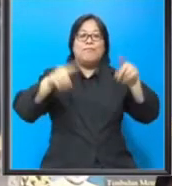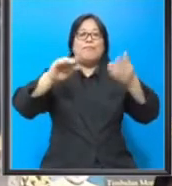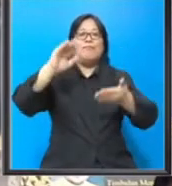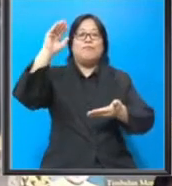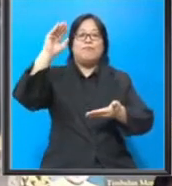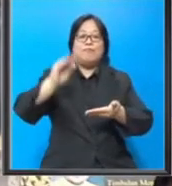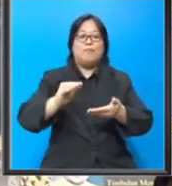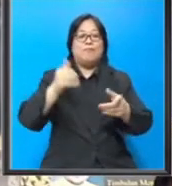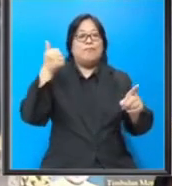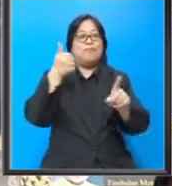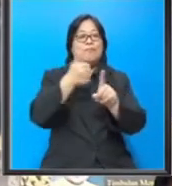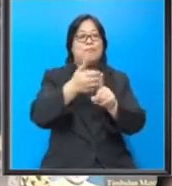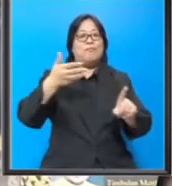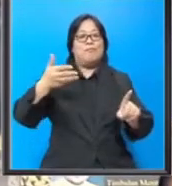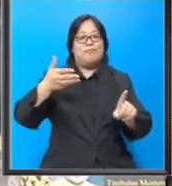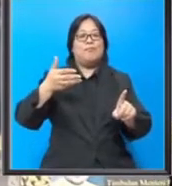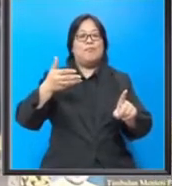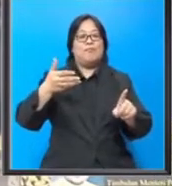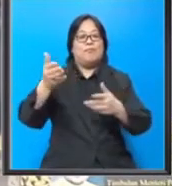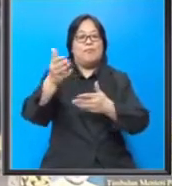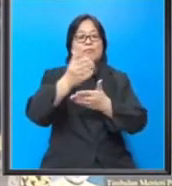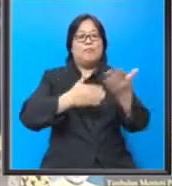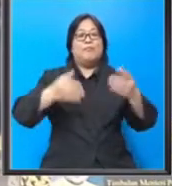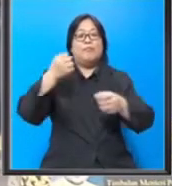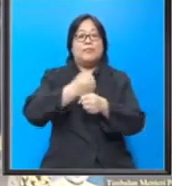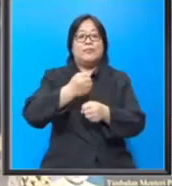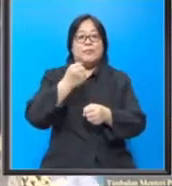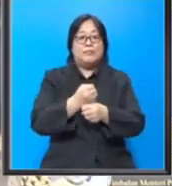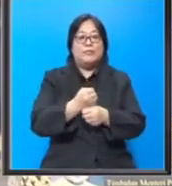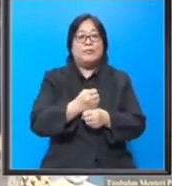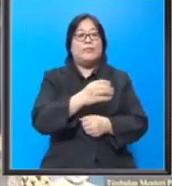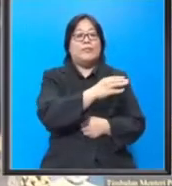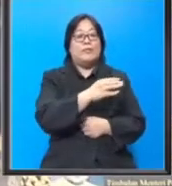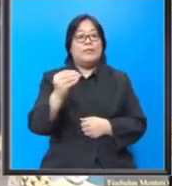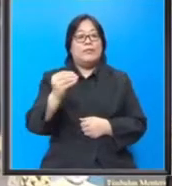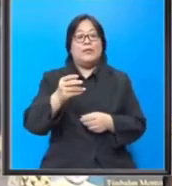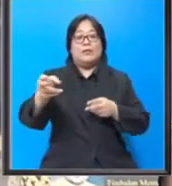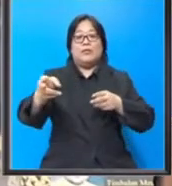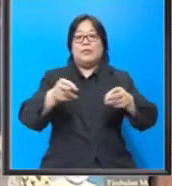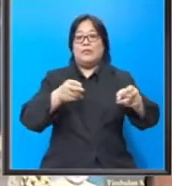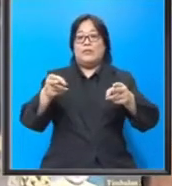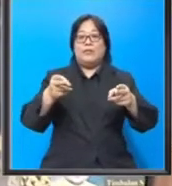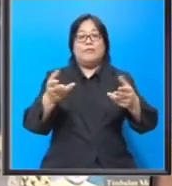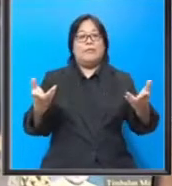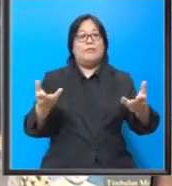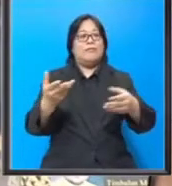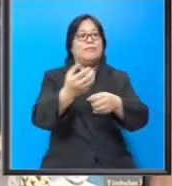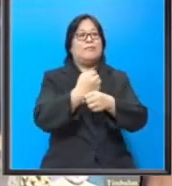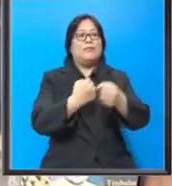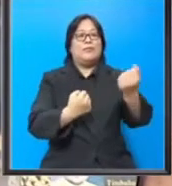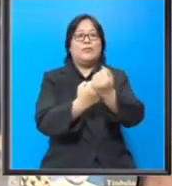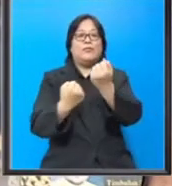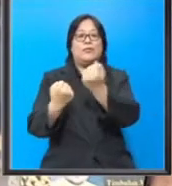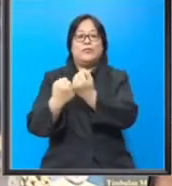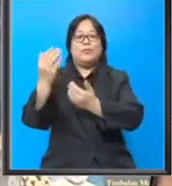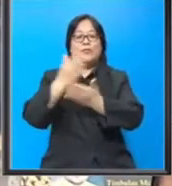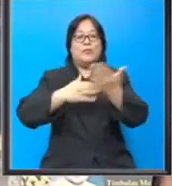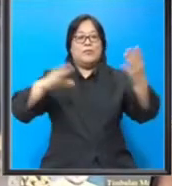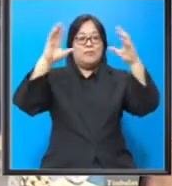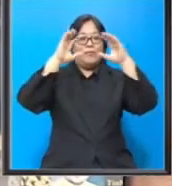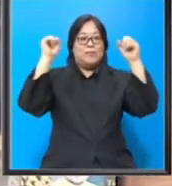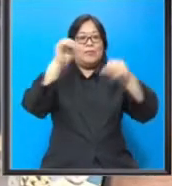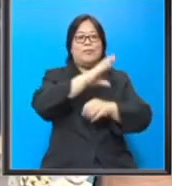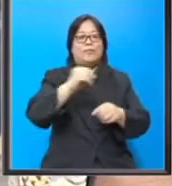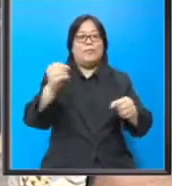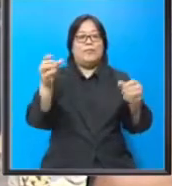mengurangkan impak terhadap sektor pekerjaan dan juga inisiatif Ini mendapat sokongan dari pihak majikan